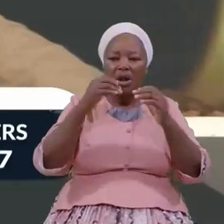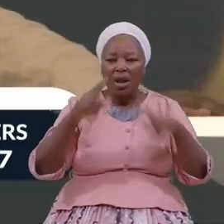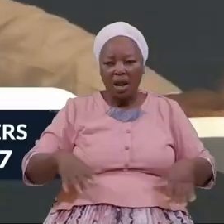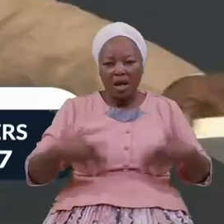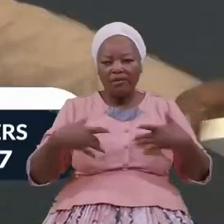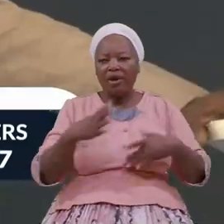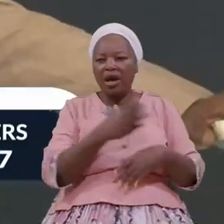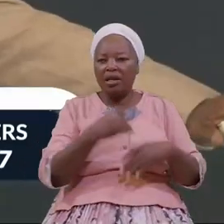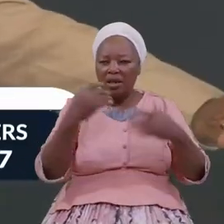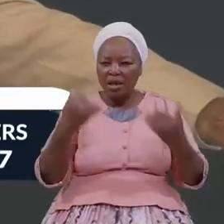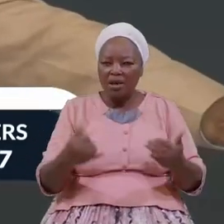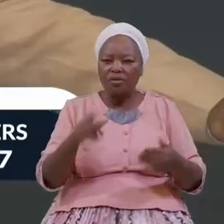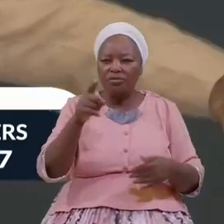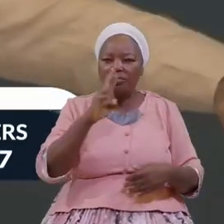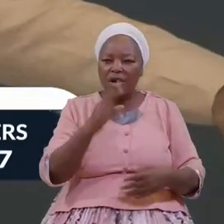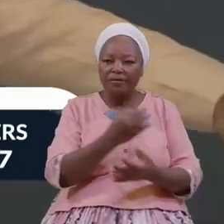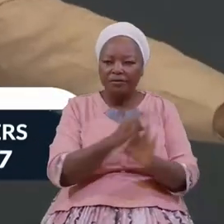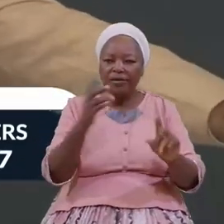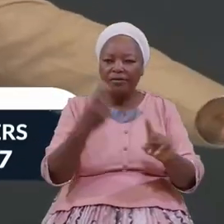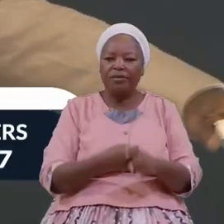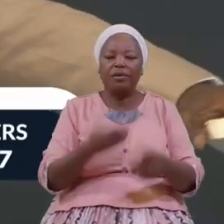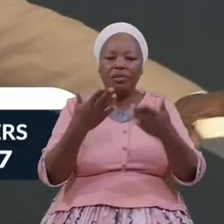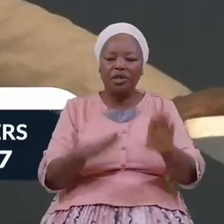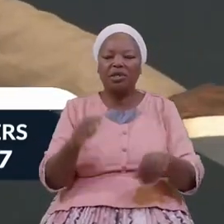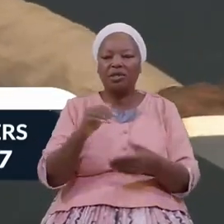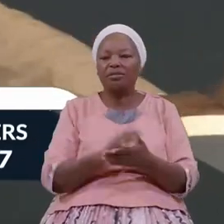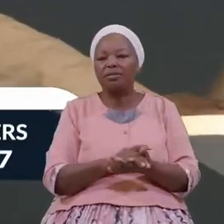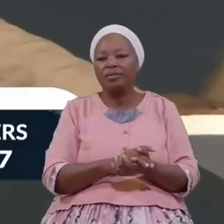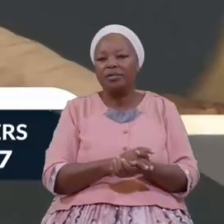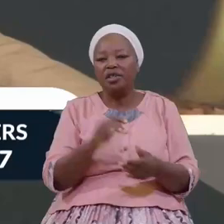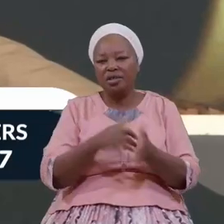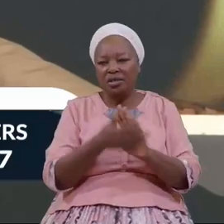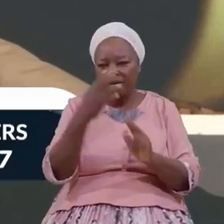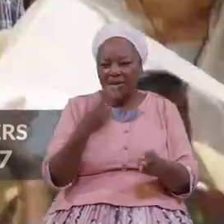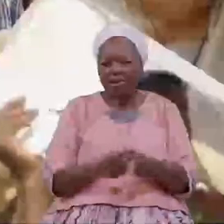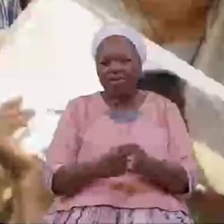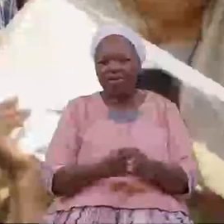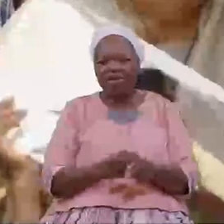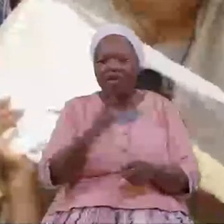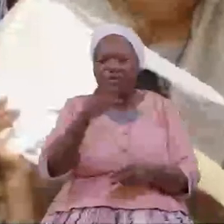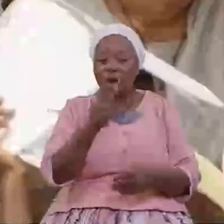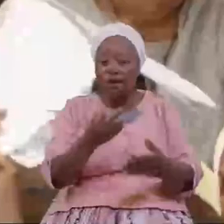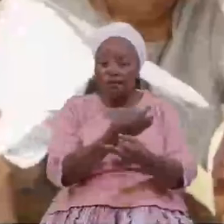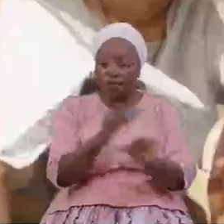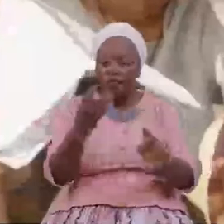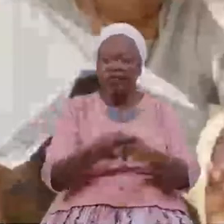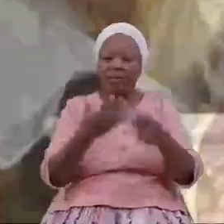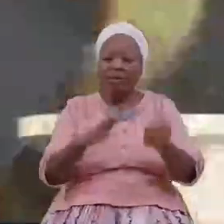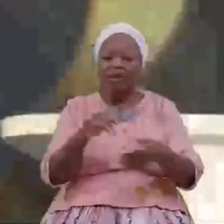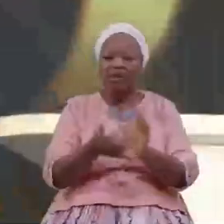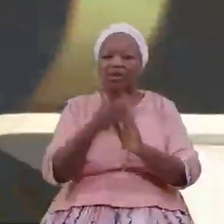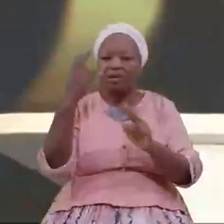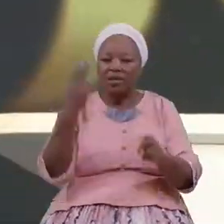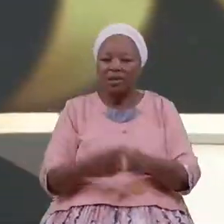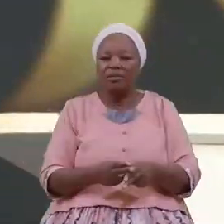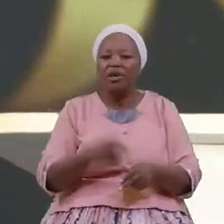maintenant, vous êtes affranchi de la mort. J'attends votre amen. Amen. Vous